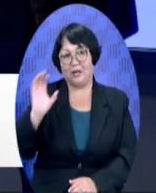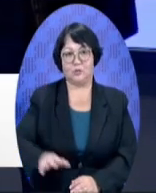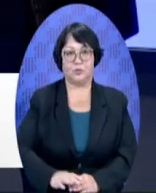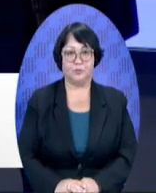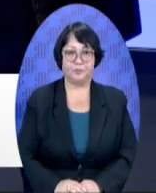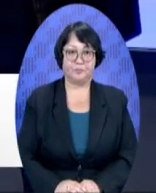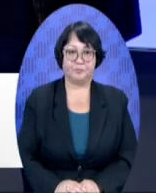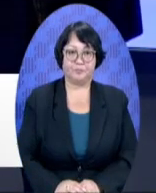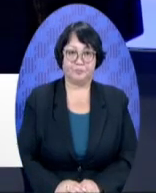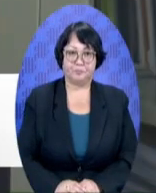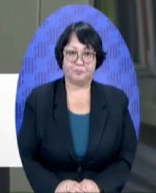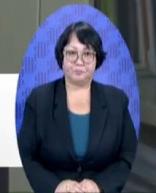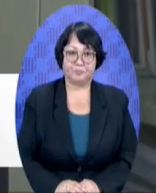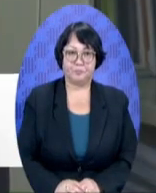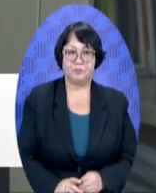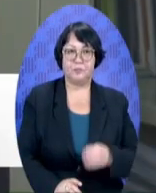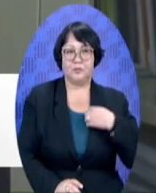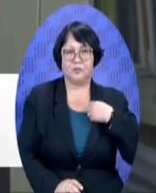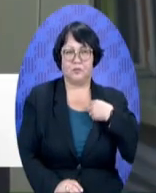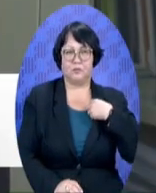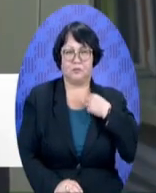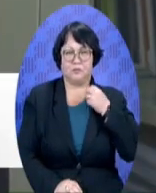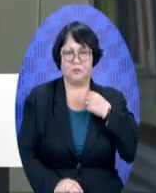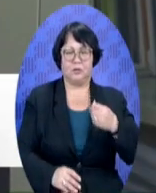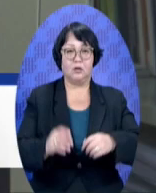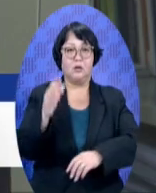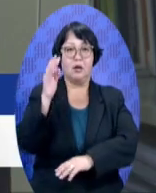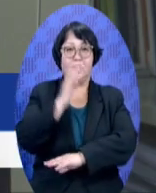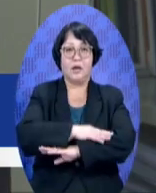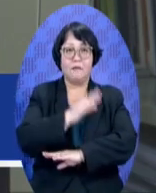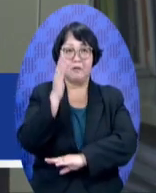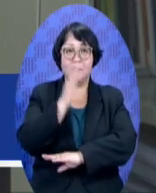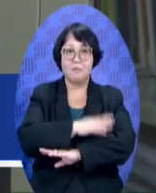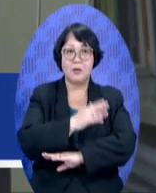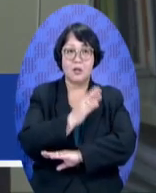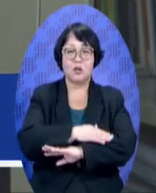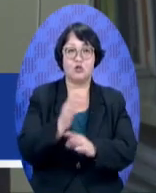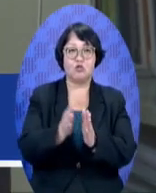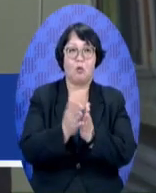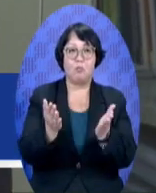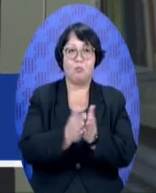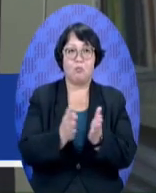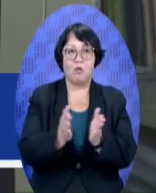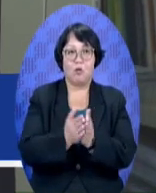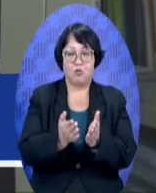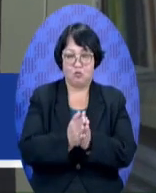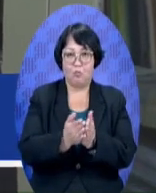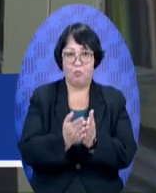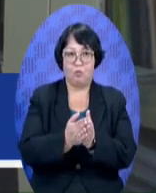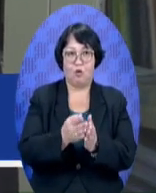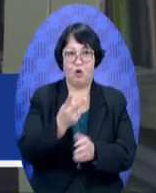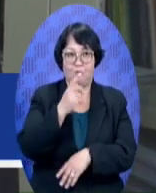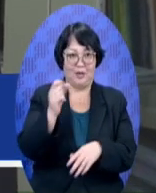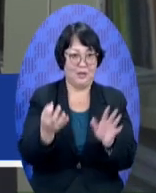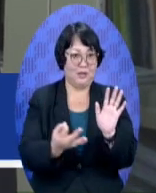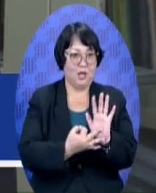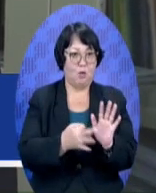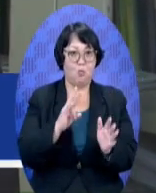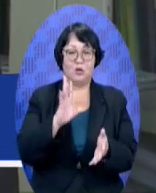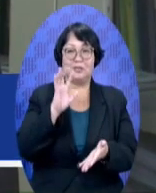тодорхойлсныг одоо сонсъё. Хэвлэмэл сурах бичиг тавигдах стандарт гэж 2008 онд батгдсан стандарт яг одоо мөрдөж